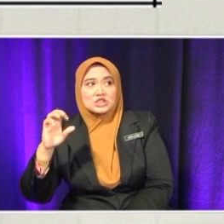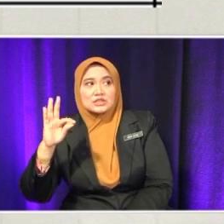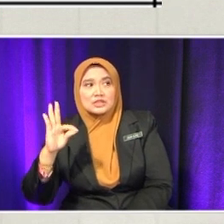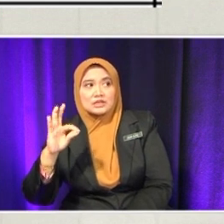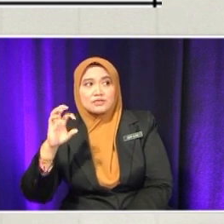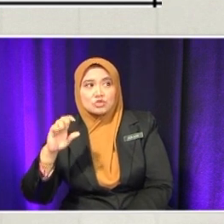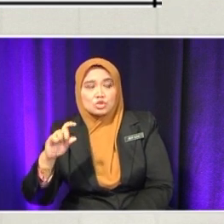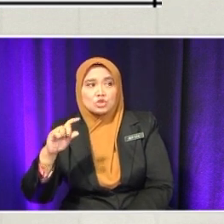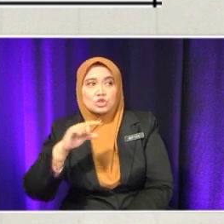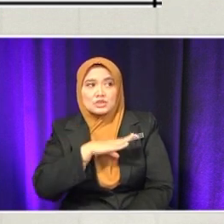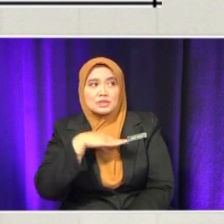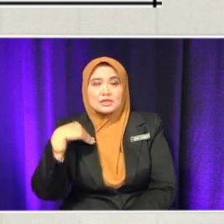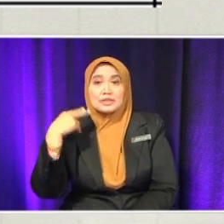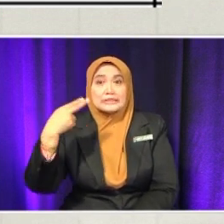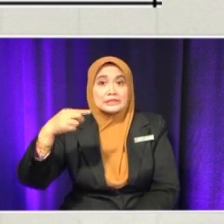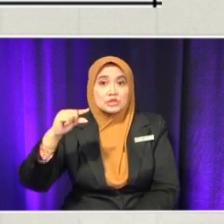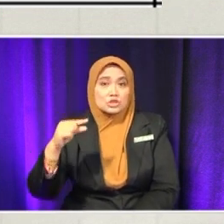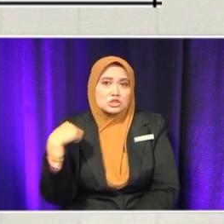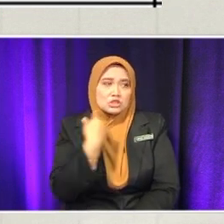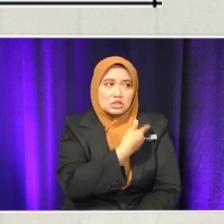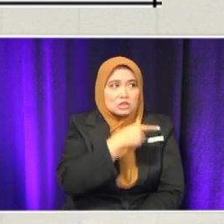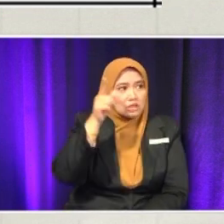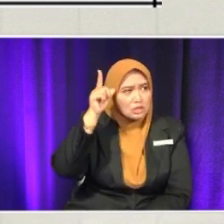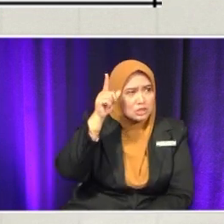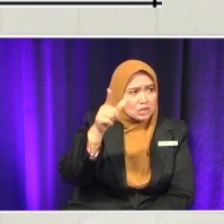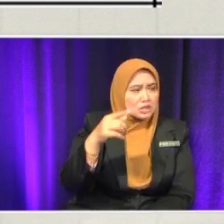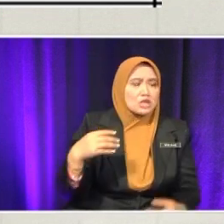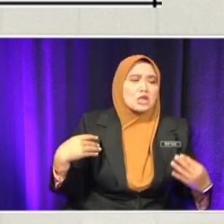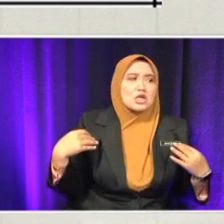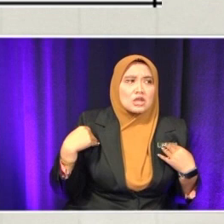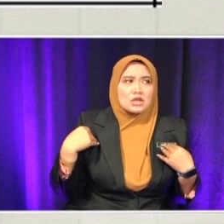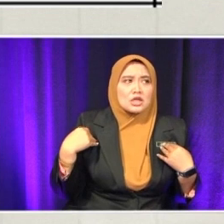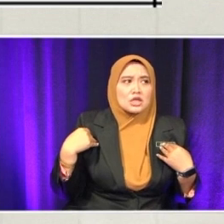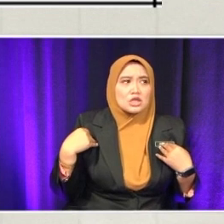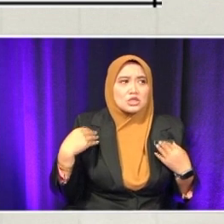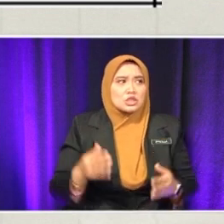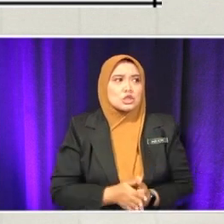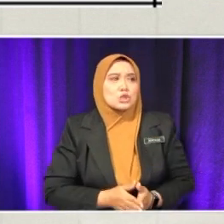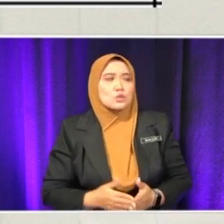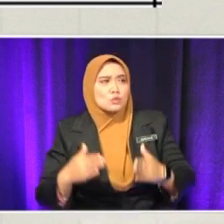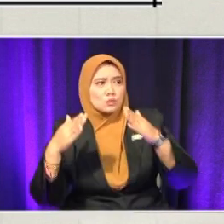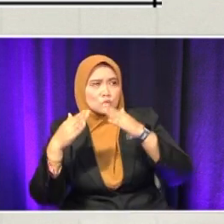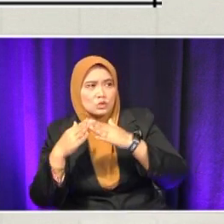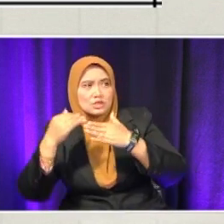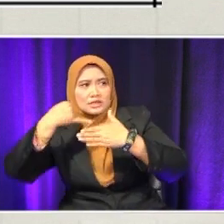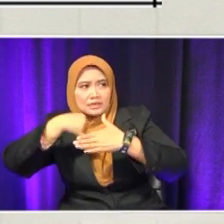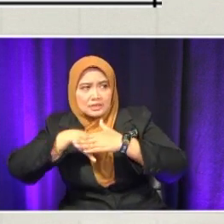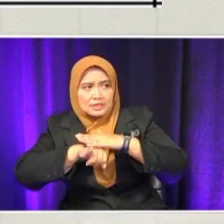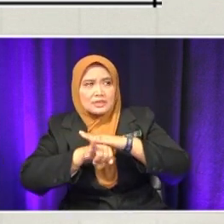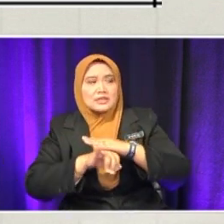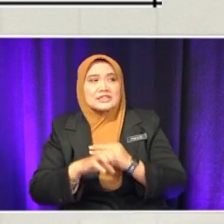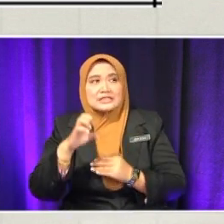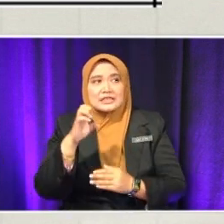darjah kat sini. Yeah. Dia ada degree in untuk E 2, degree out untuk